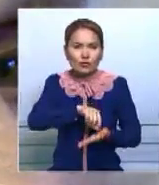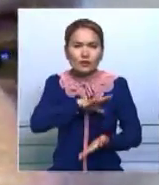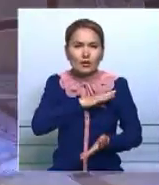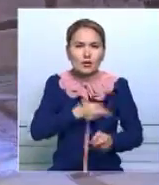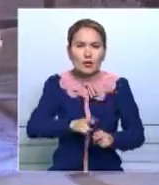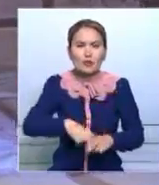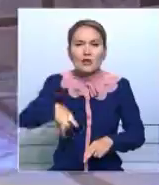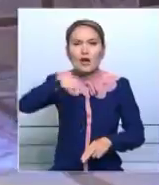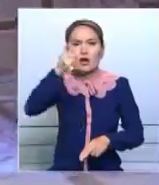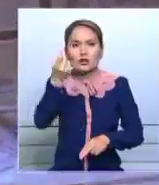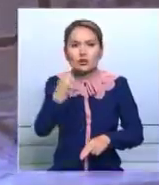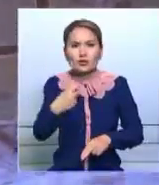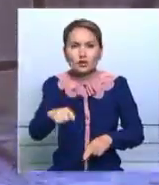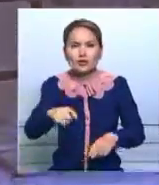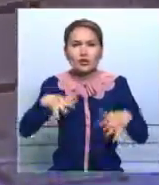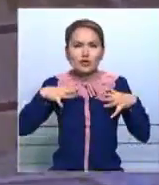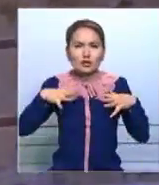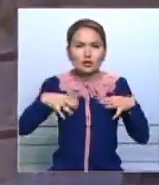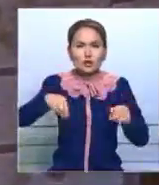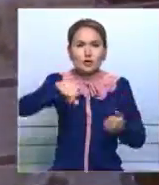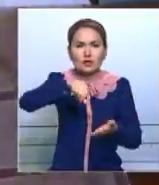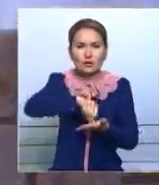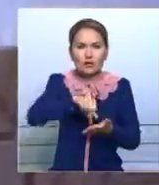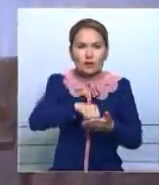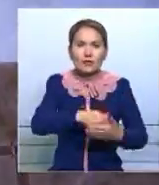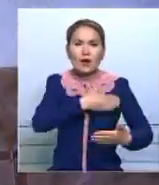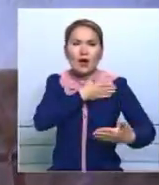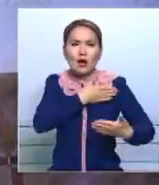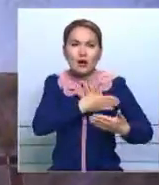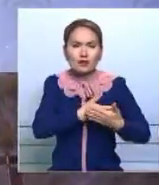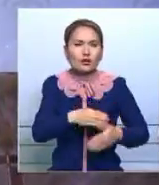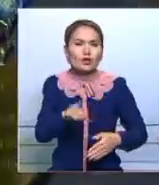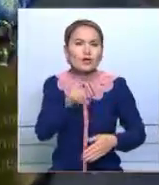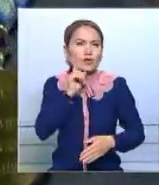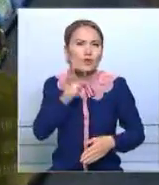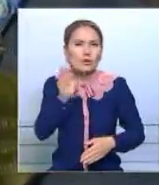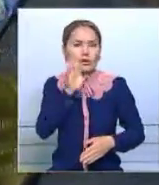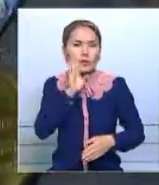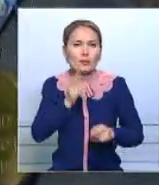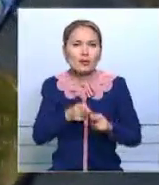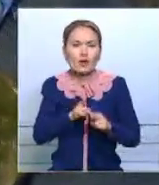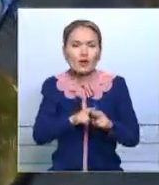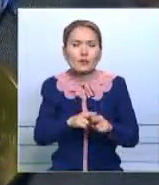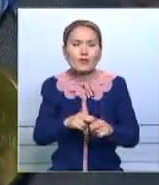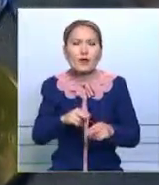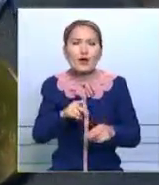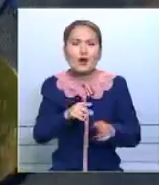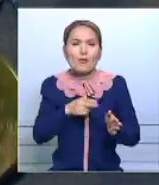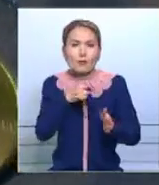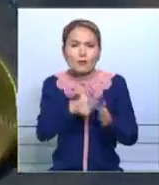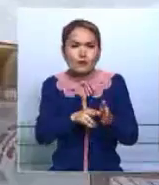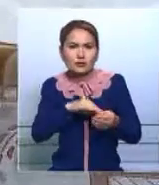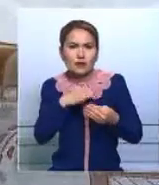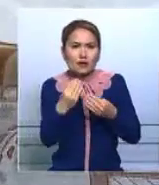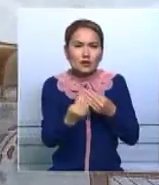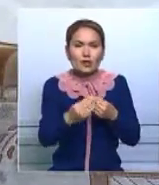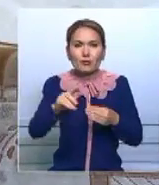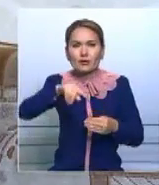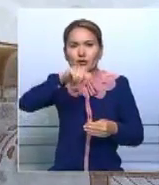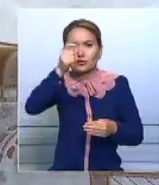жағдай қайсар қызды жасытпады. Керісінше жігерленген ару пойыздың ішіне тығылып жауға төтеп беруге